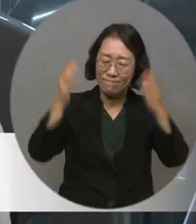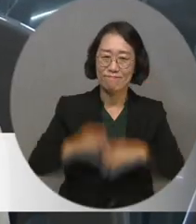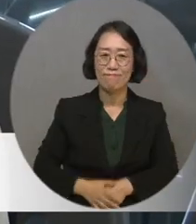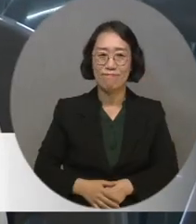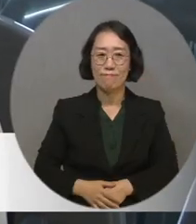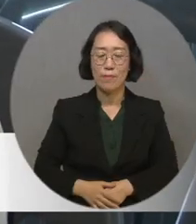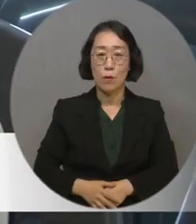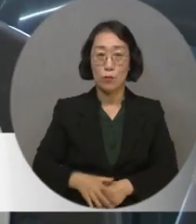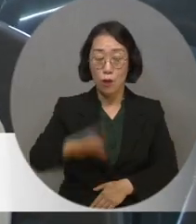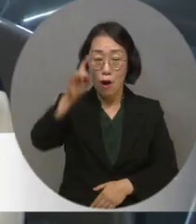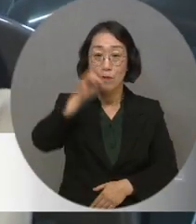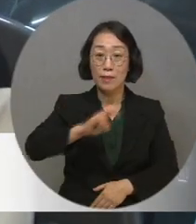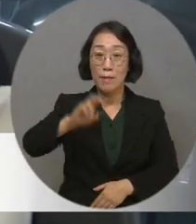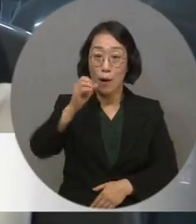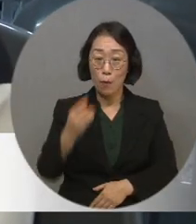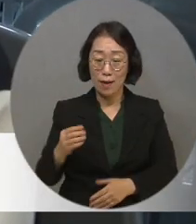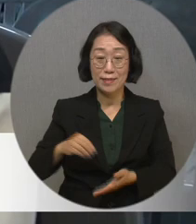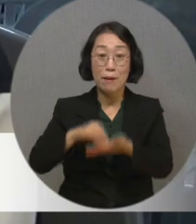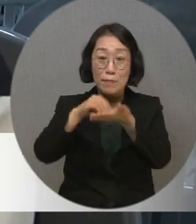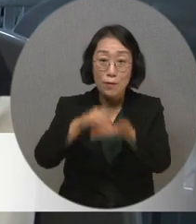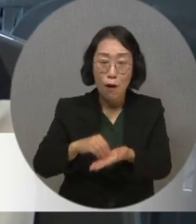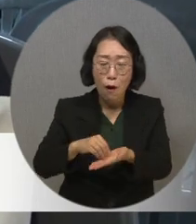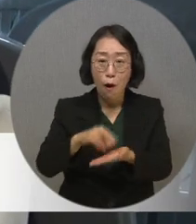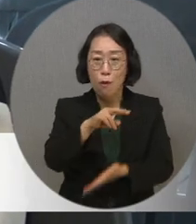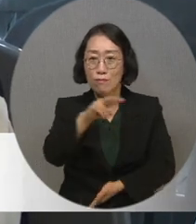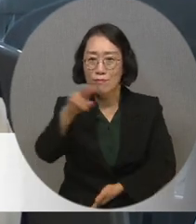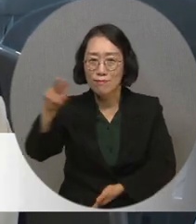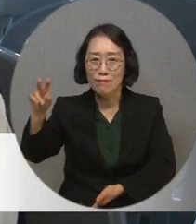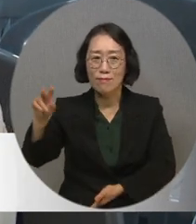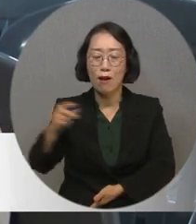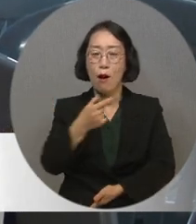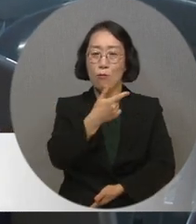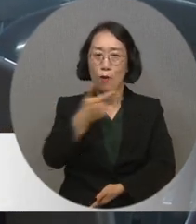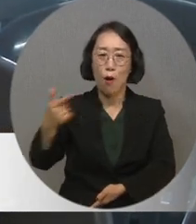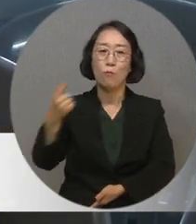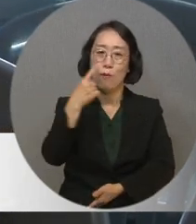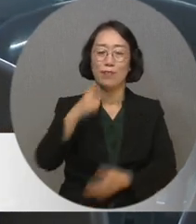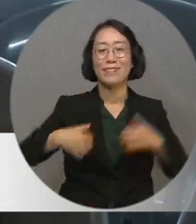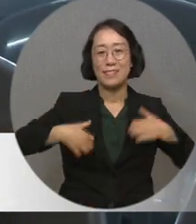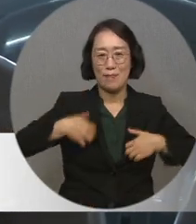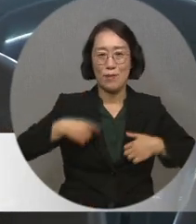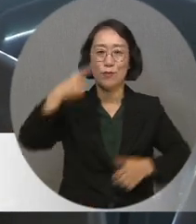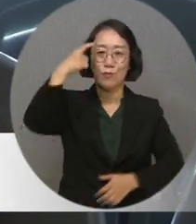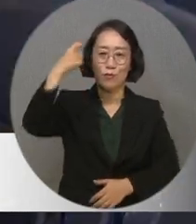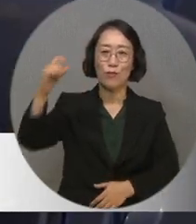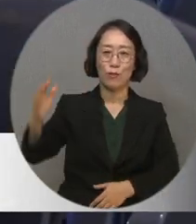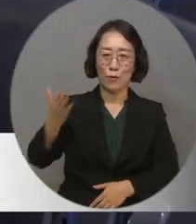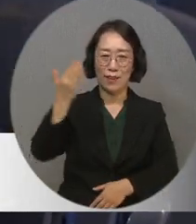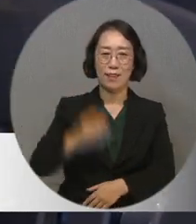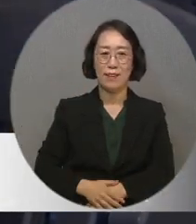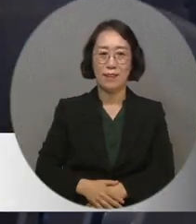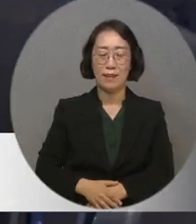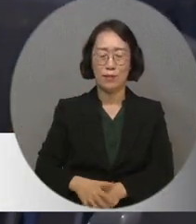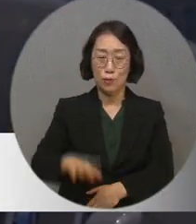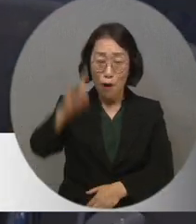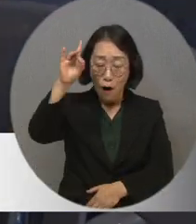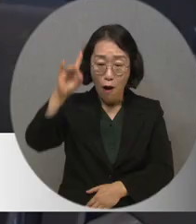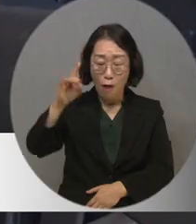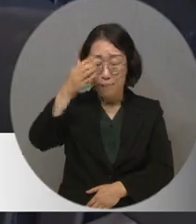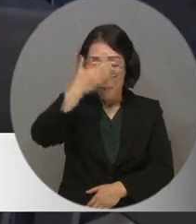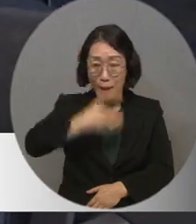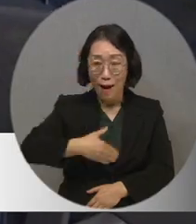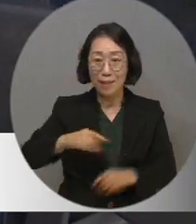음악회가 처음인데 와보니 너무 재밌었고 멋진 추억이 만들어졌습니다. 오늘 처음이어서